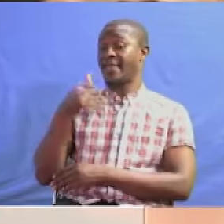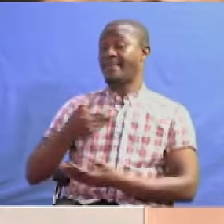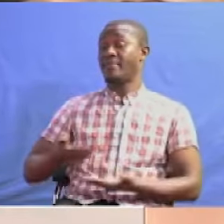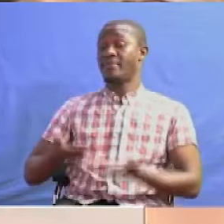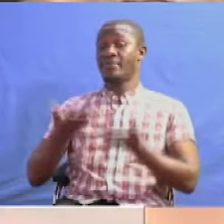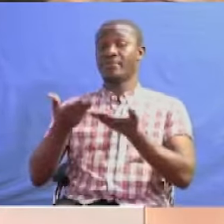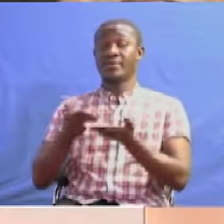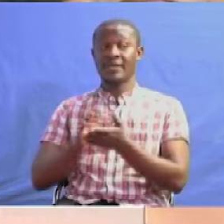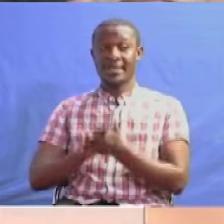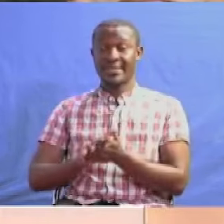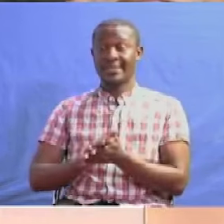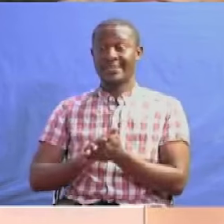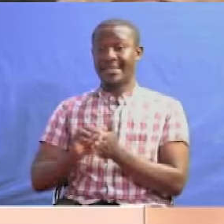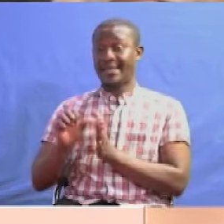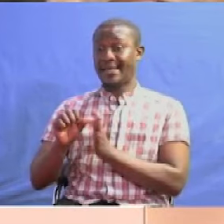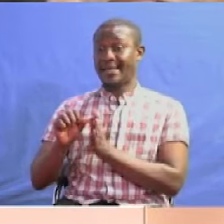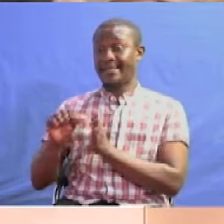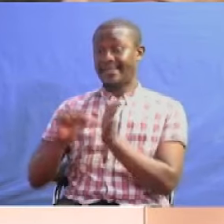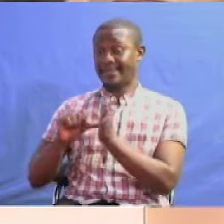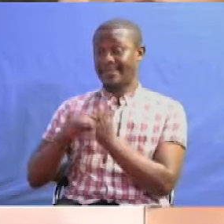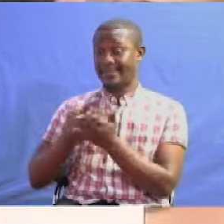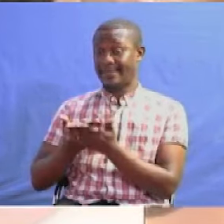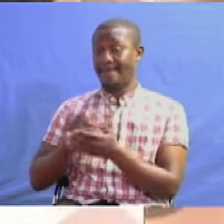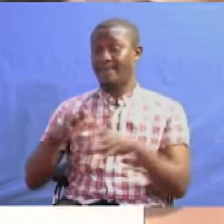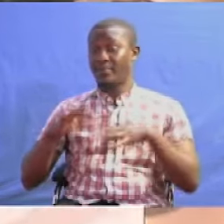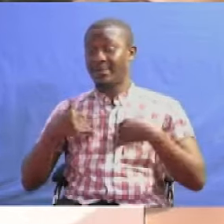mswada kwa bunge. Niseme hii National Population